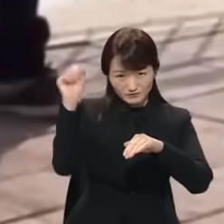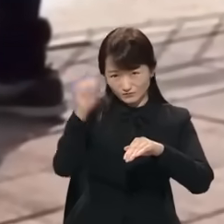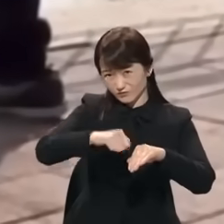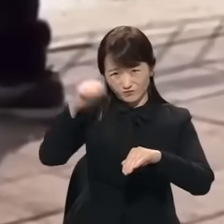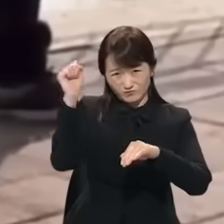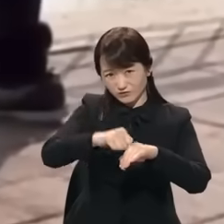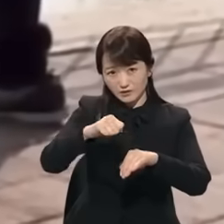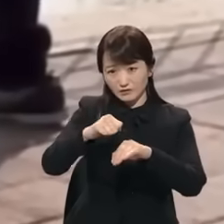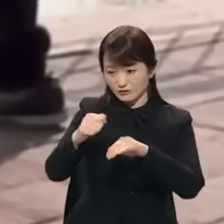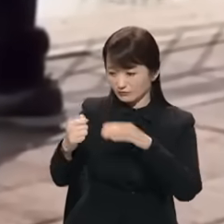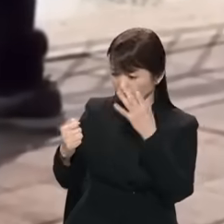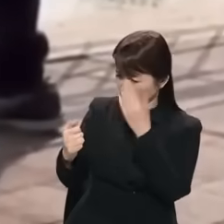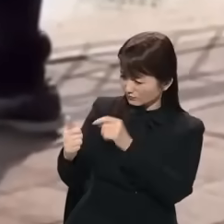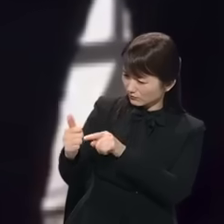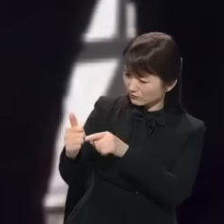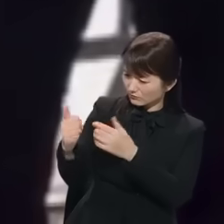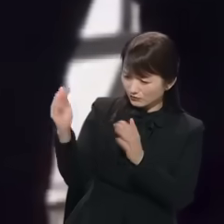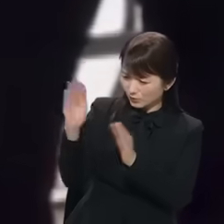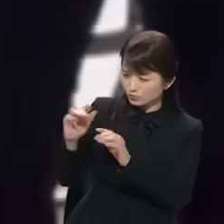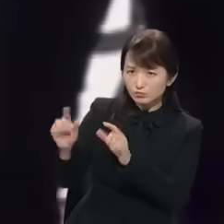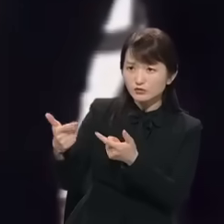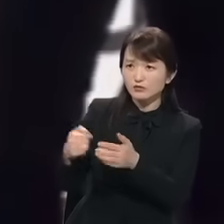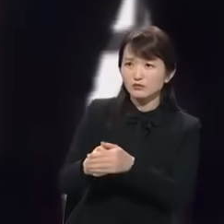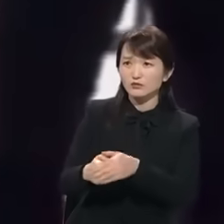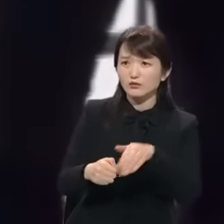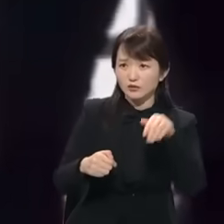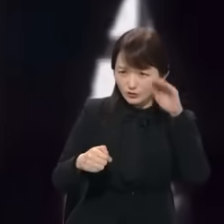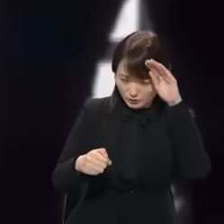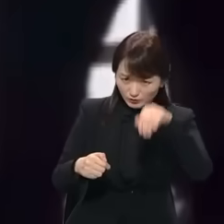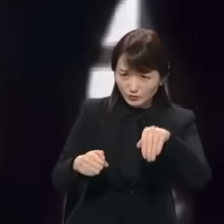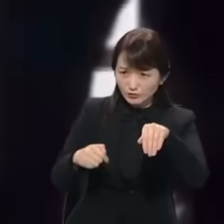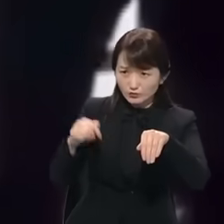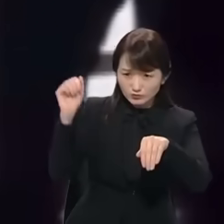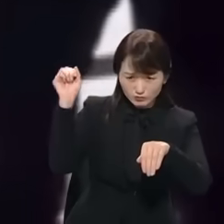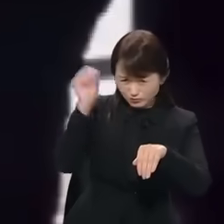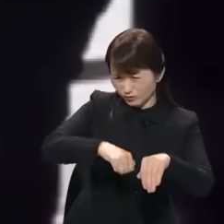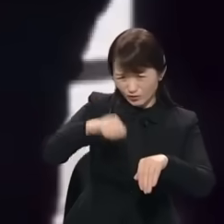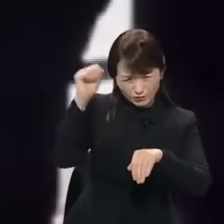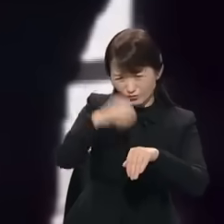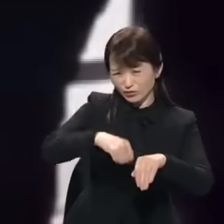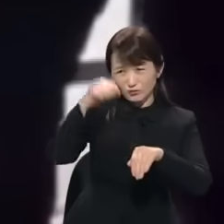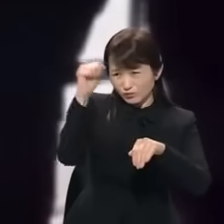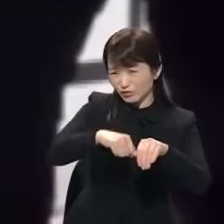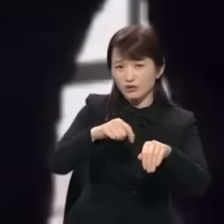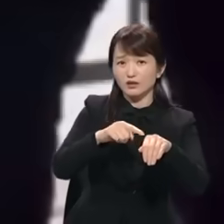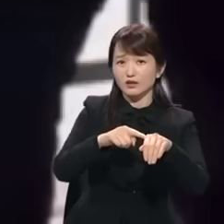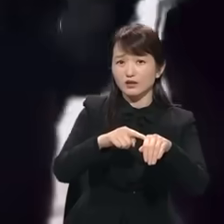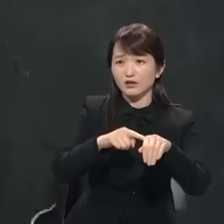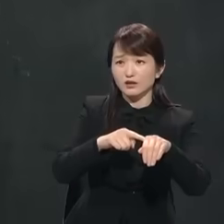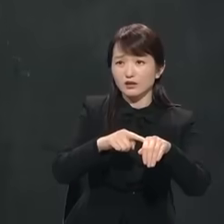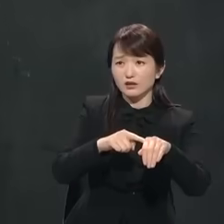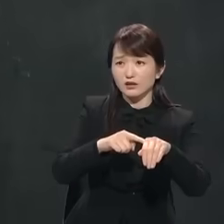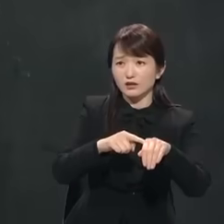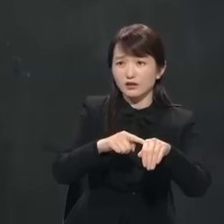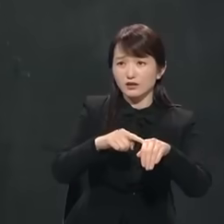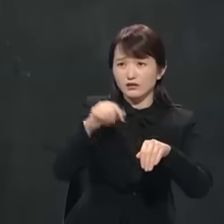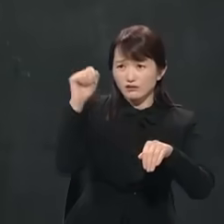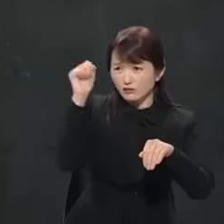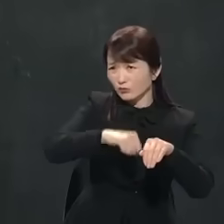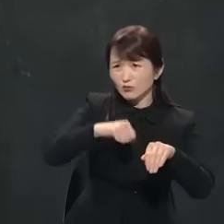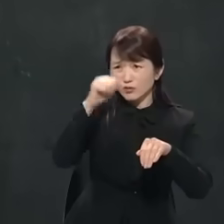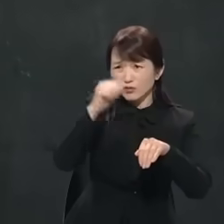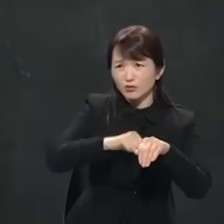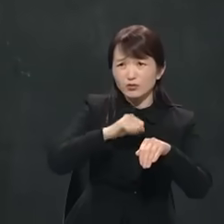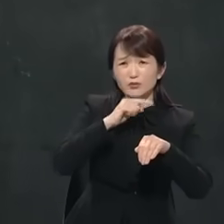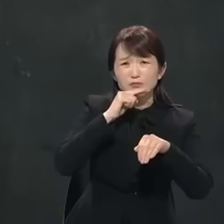딱 봐도 학생도 아닌다 싶은데 계속 저렇게 아이고 머리가 그냥 딱 바닥에 닿을 정도로 때립니다 저렇게 그 거위